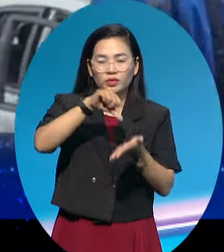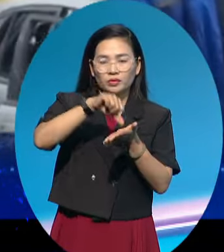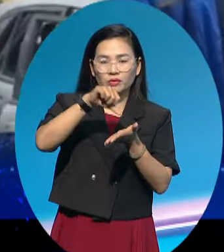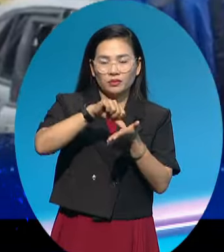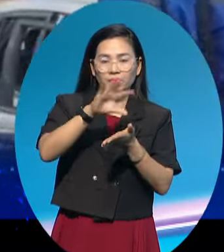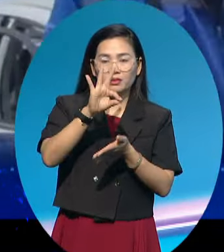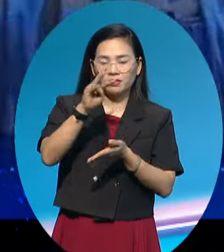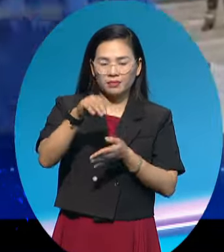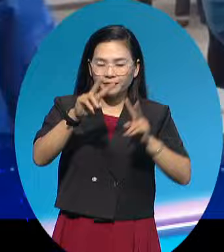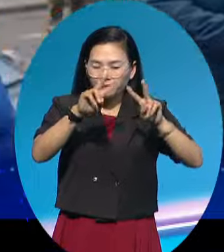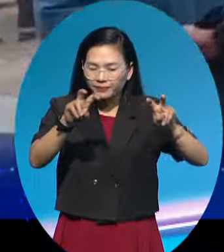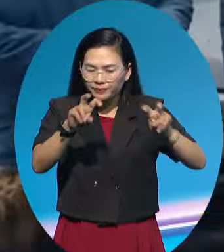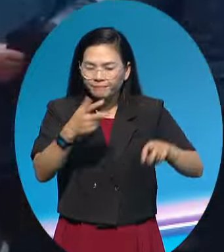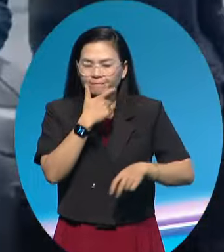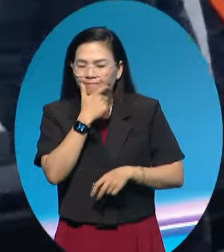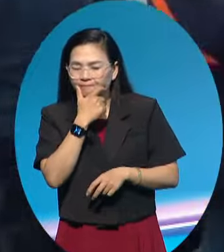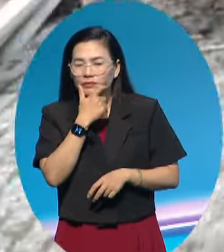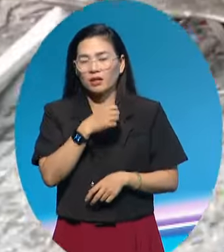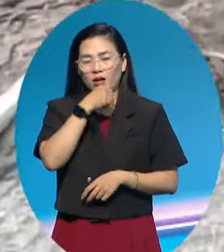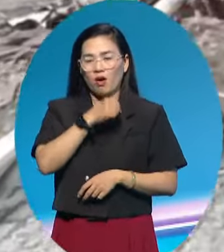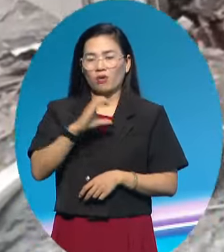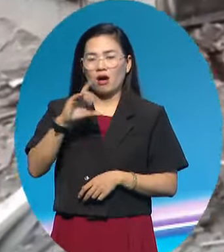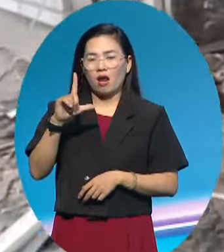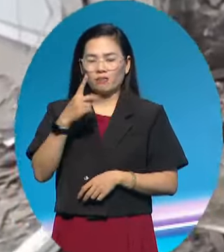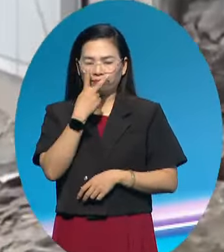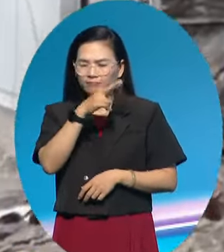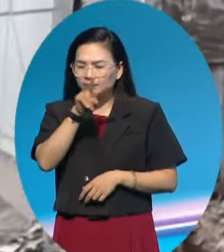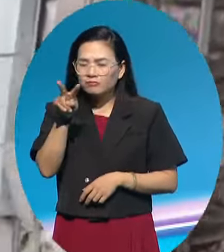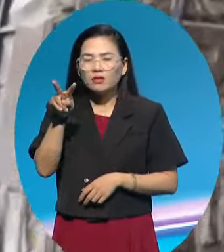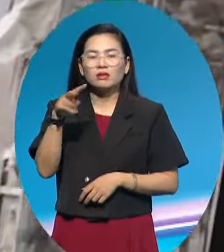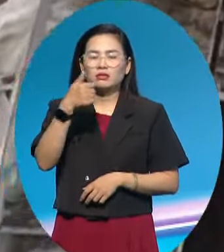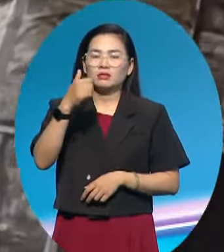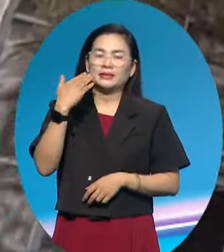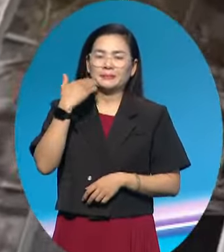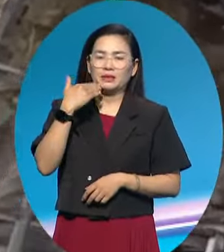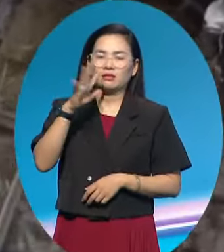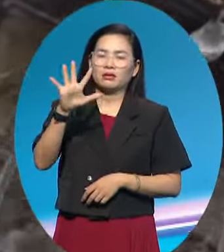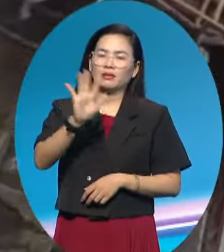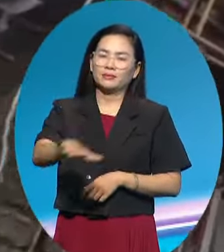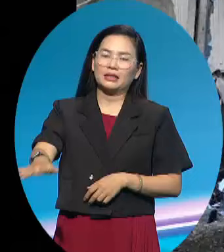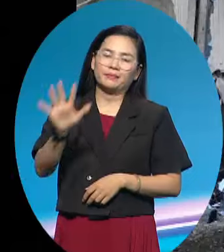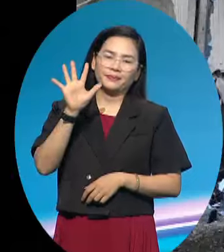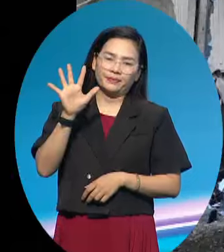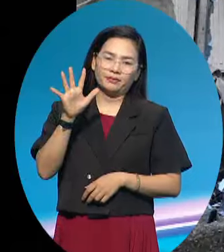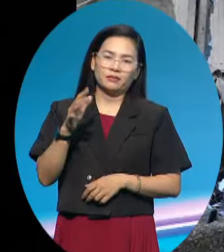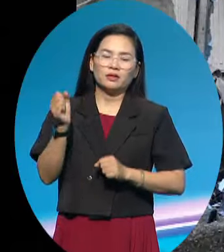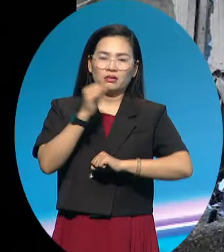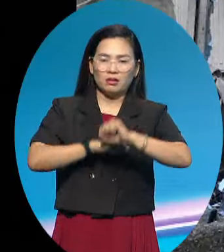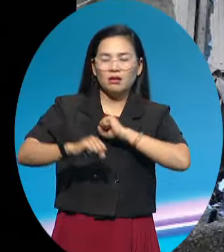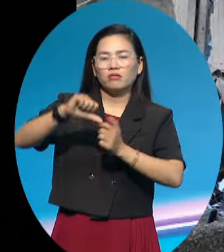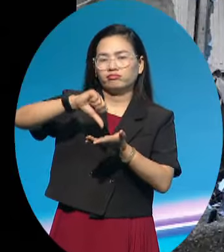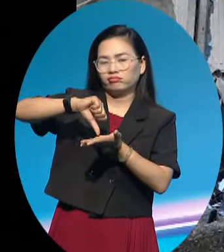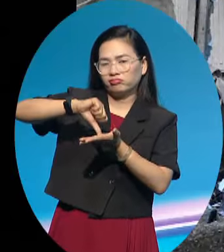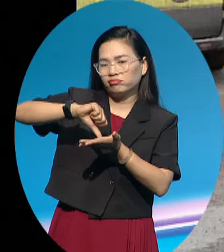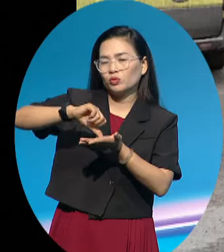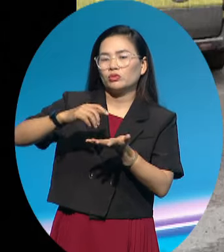hại sau vụ tấn công vào borov ông kov cho biết trong số những người bị thương có năm trẻ em một cơ sở thể và khu dân cư